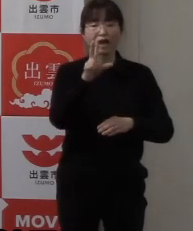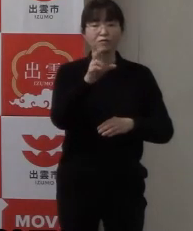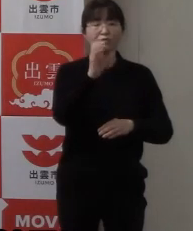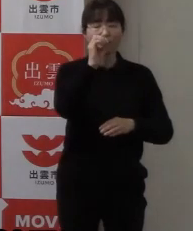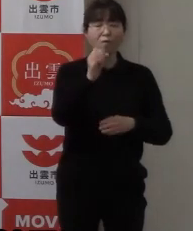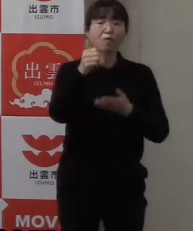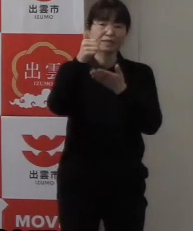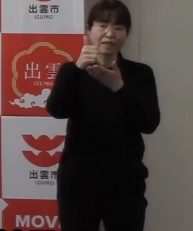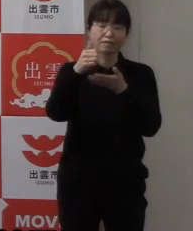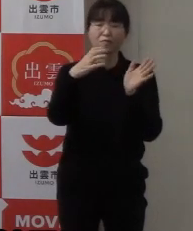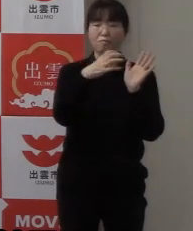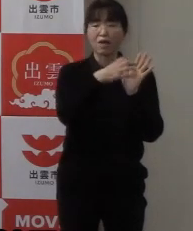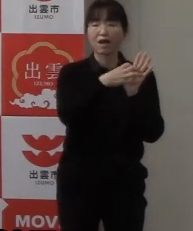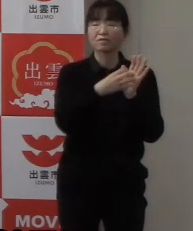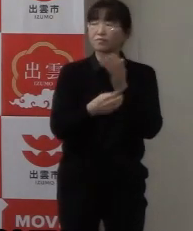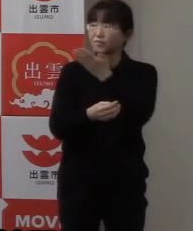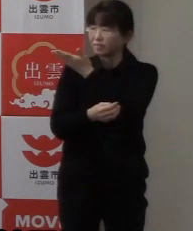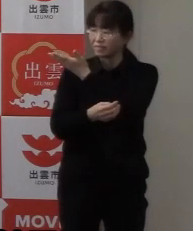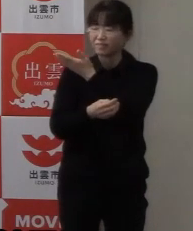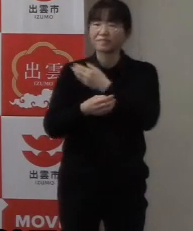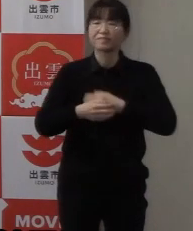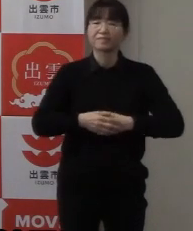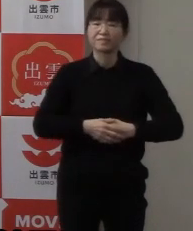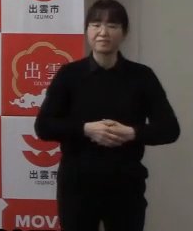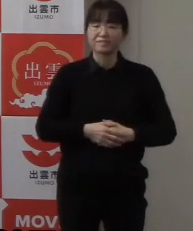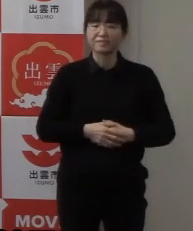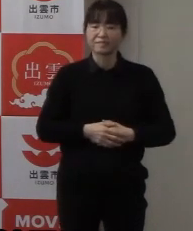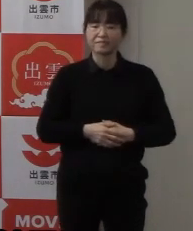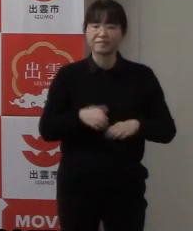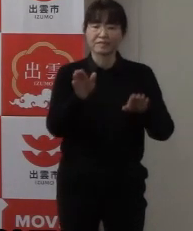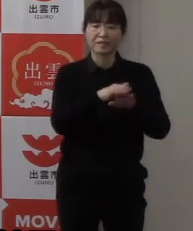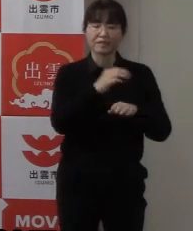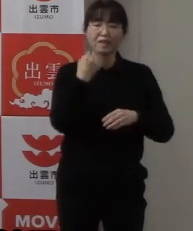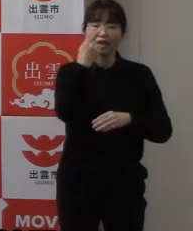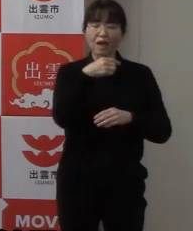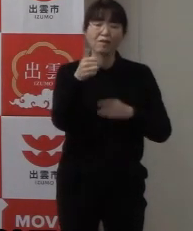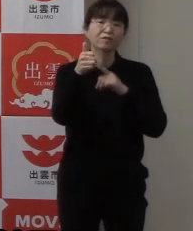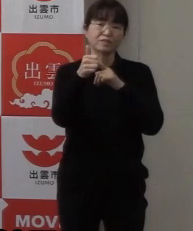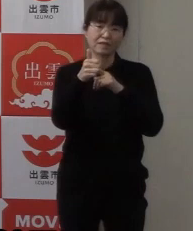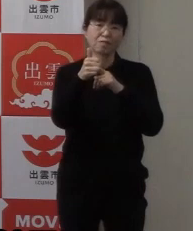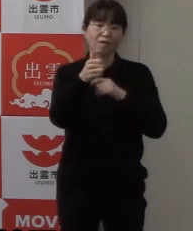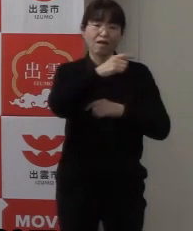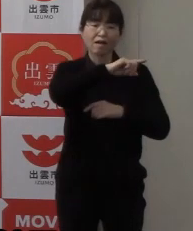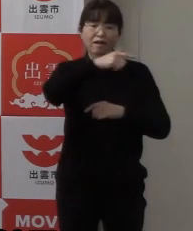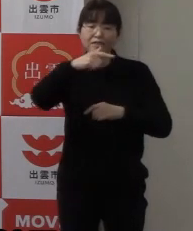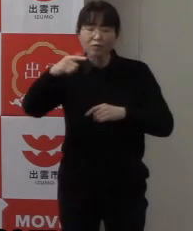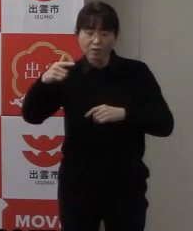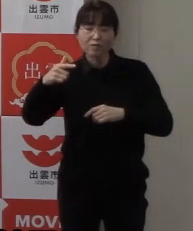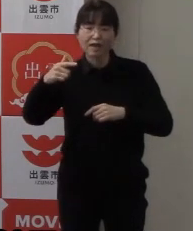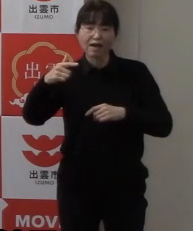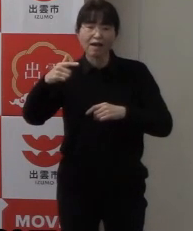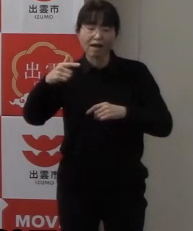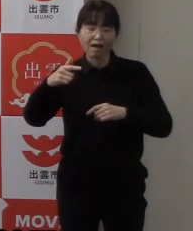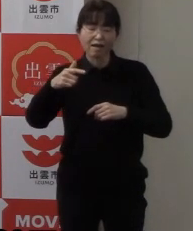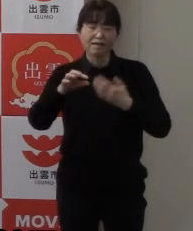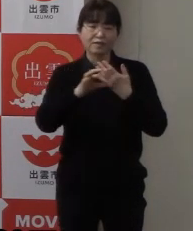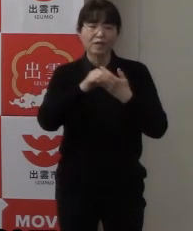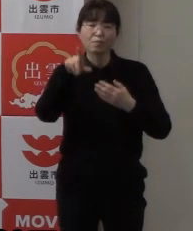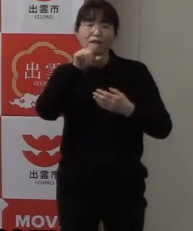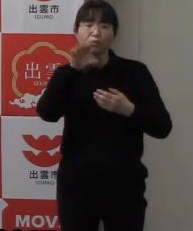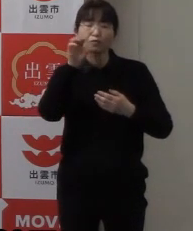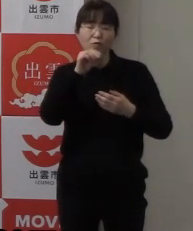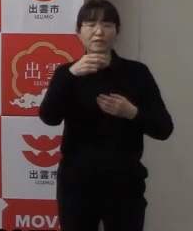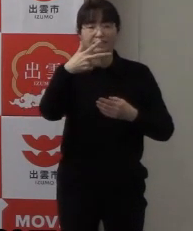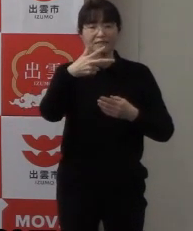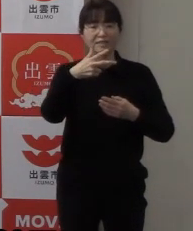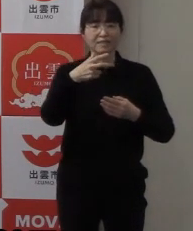ゴになりました。で、浜口さんはまあいろいろなところでですね、鳥取市、また雲南